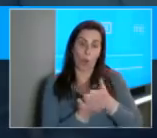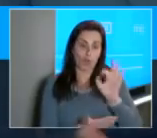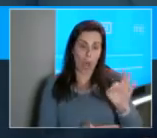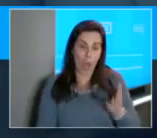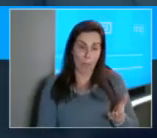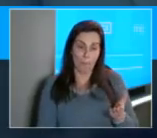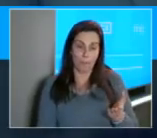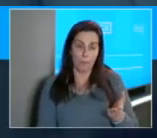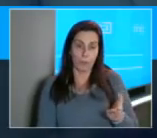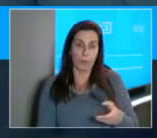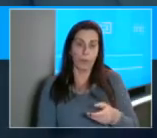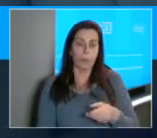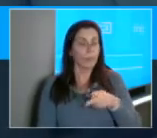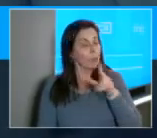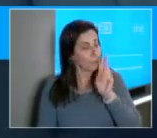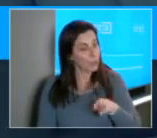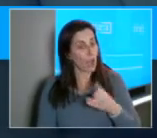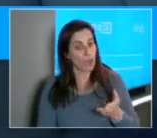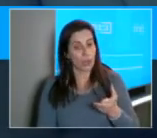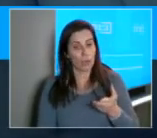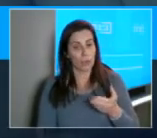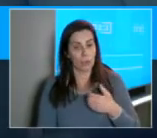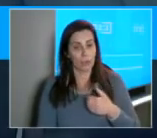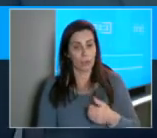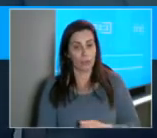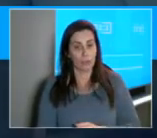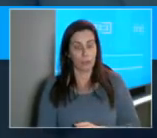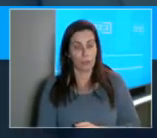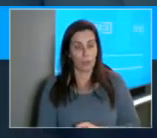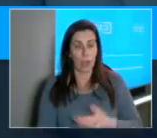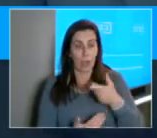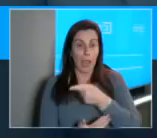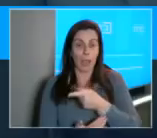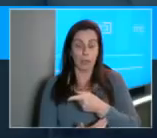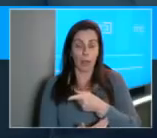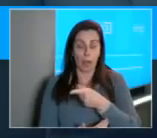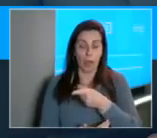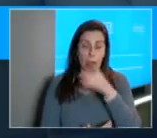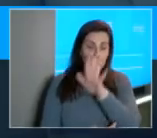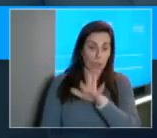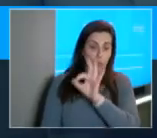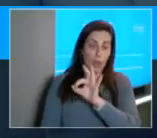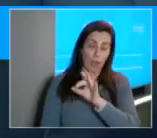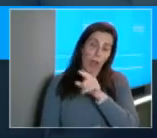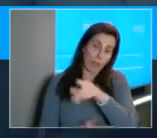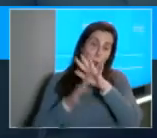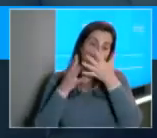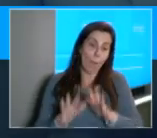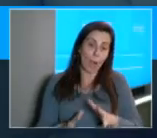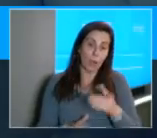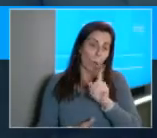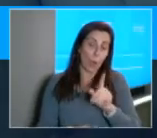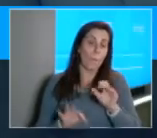שלהם. ויש, שנייה, ויש את המסמך שאתה שמת, גם כאומן, שאולי